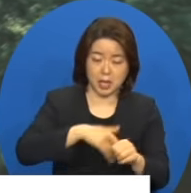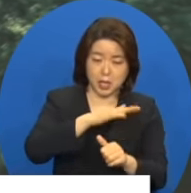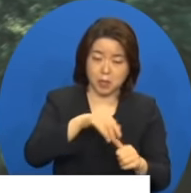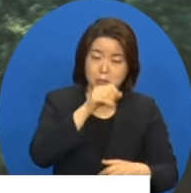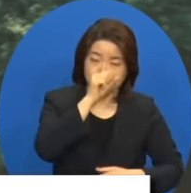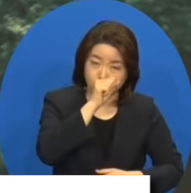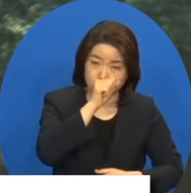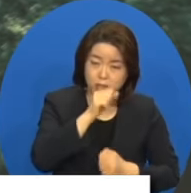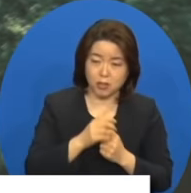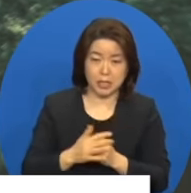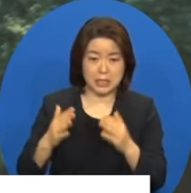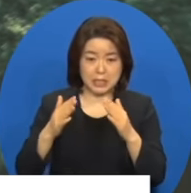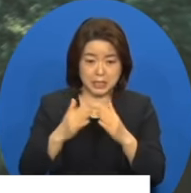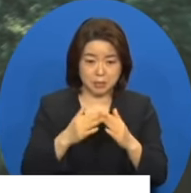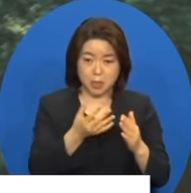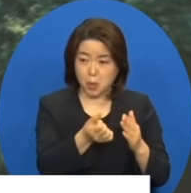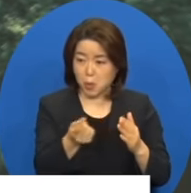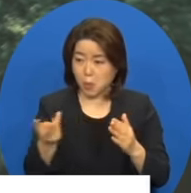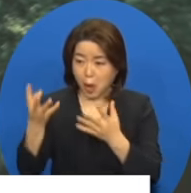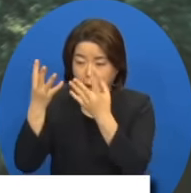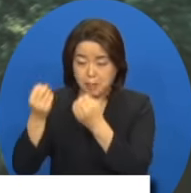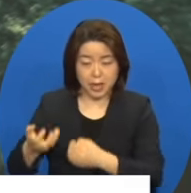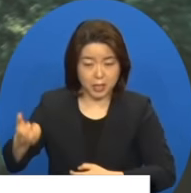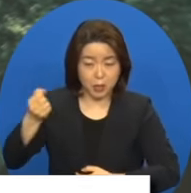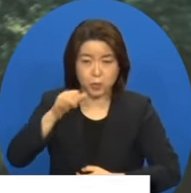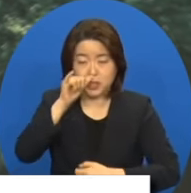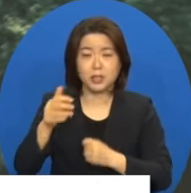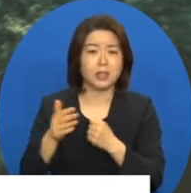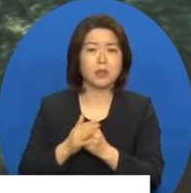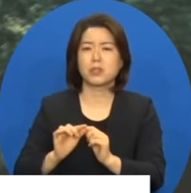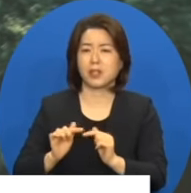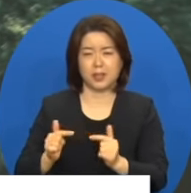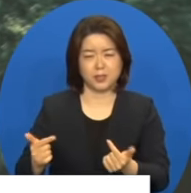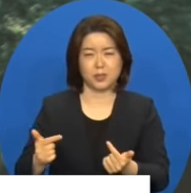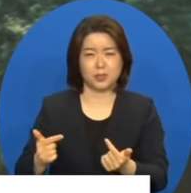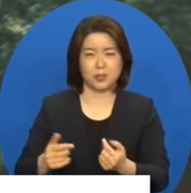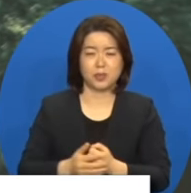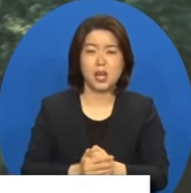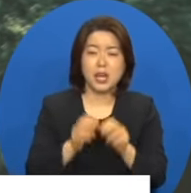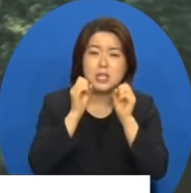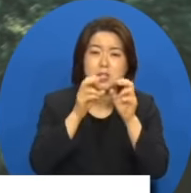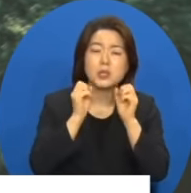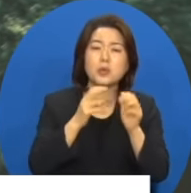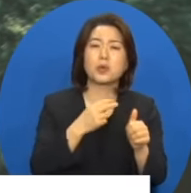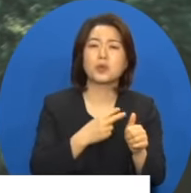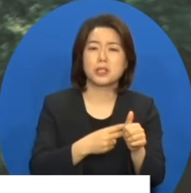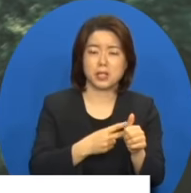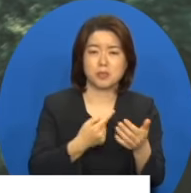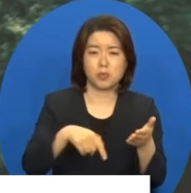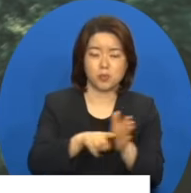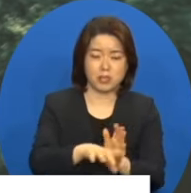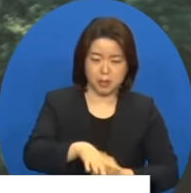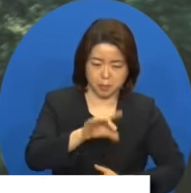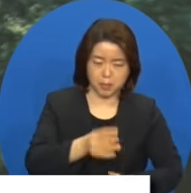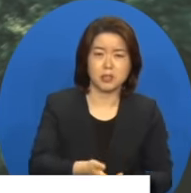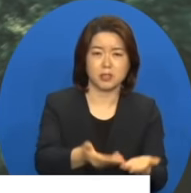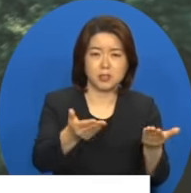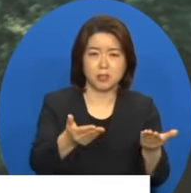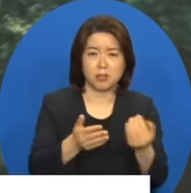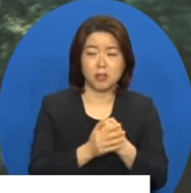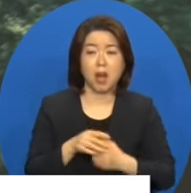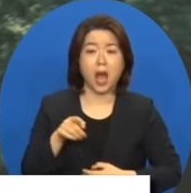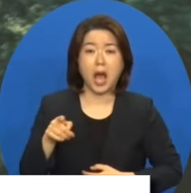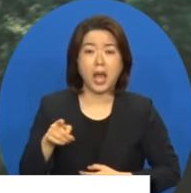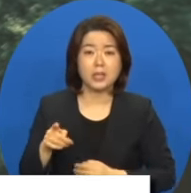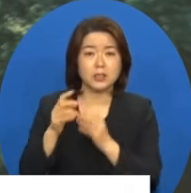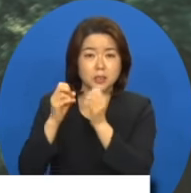때문에, 집을 몇 채씩 가지고 있기 때문이 아니었어요. 선교사님을 위해서 먼저 드리겠습니다. 그분들이